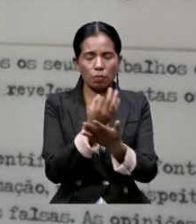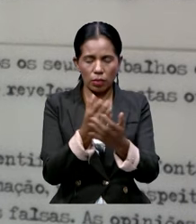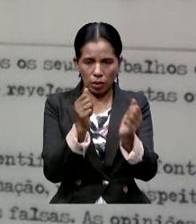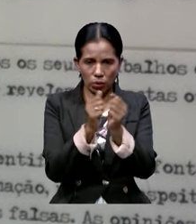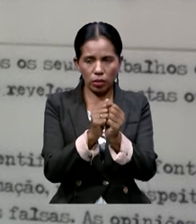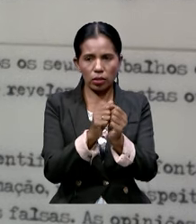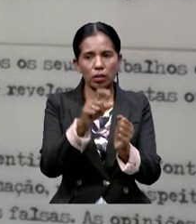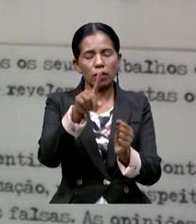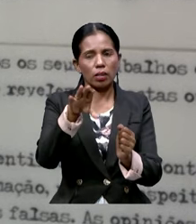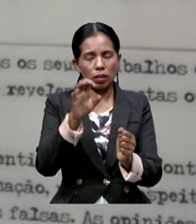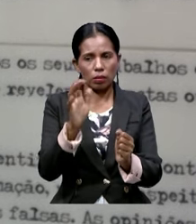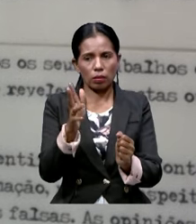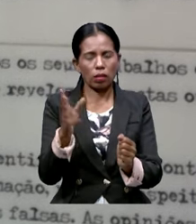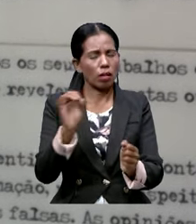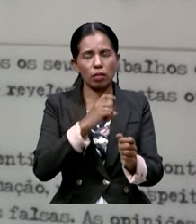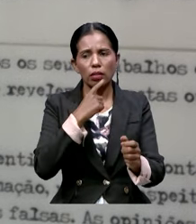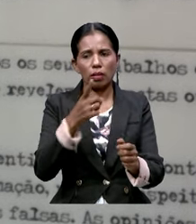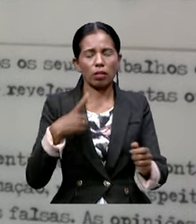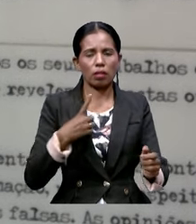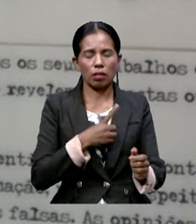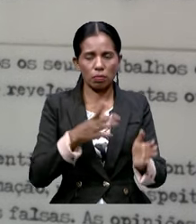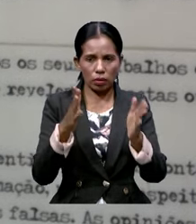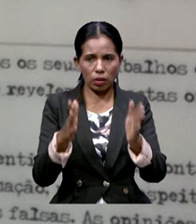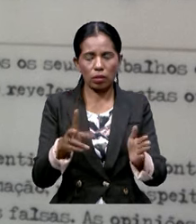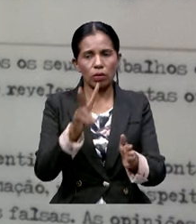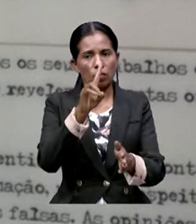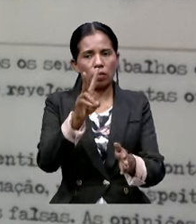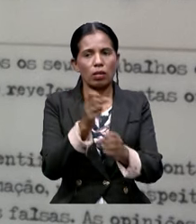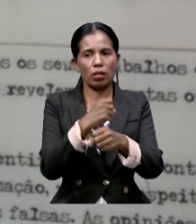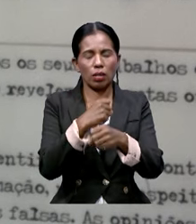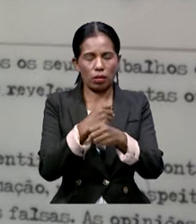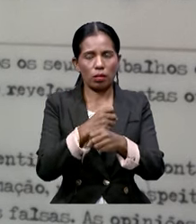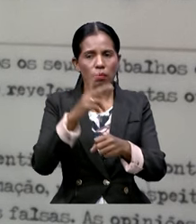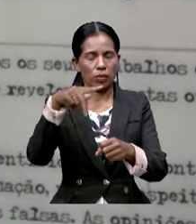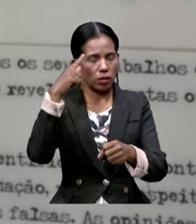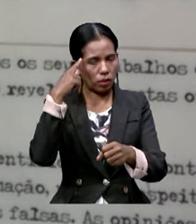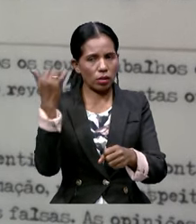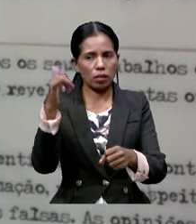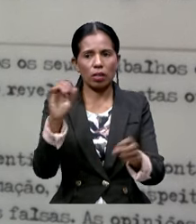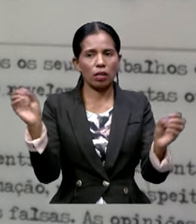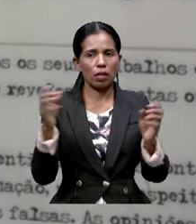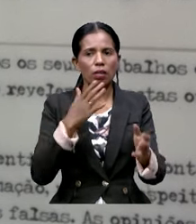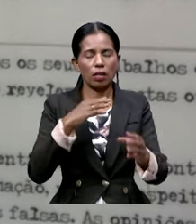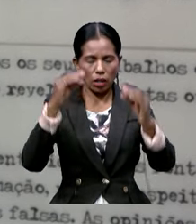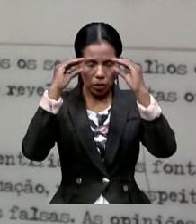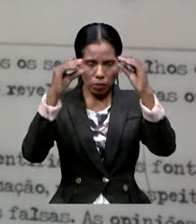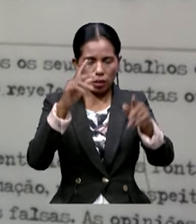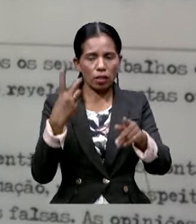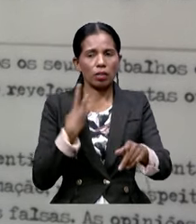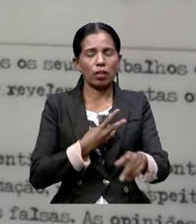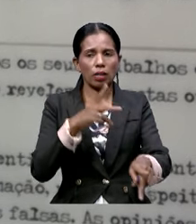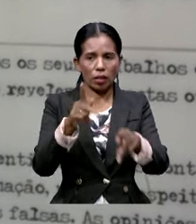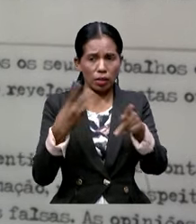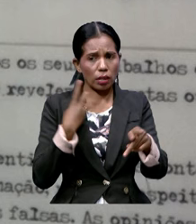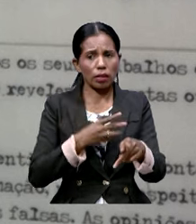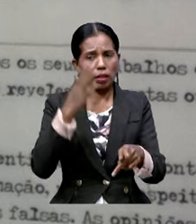basira. Haula tete deputaru hotot deputat de rua halo propaganda politis ne ladun diat. Lai duka ita ne emma. Ita